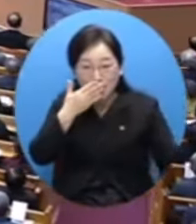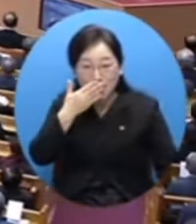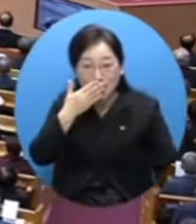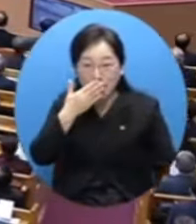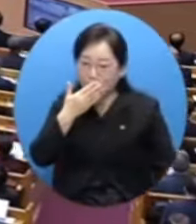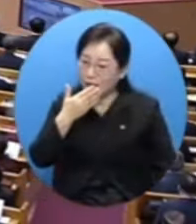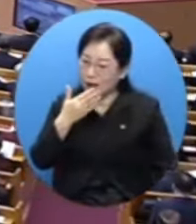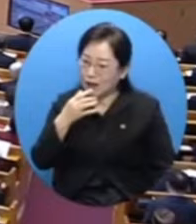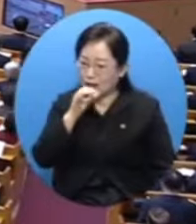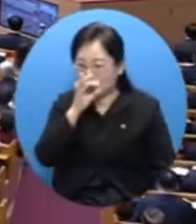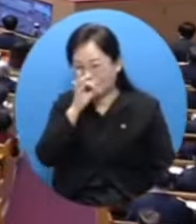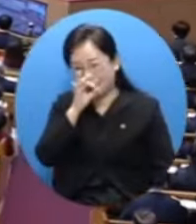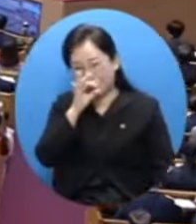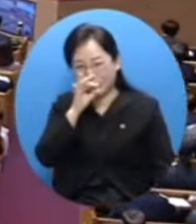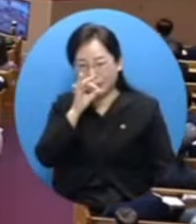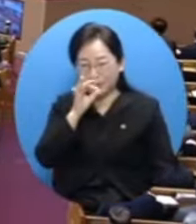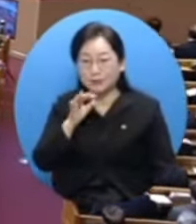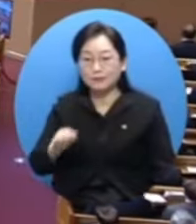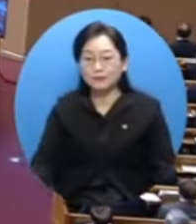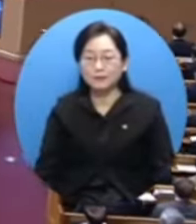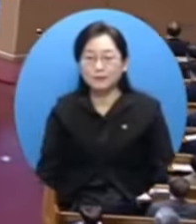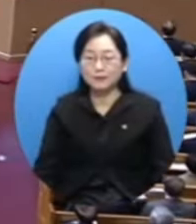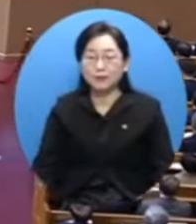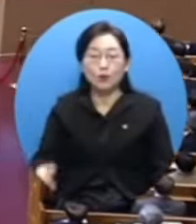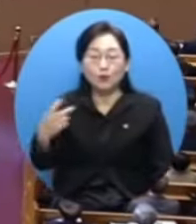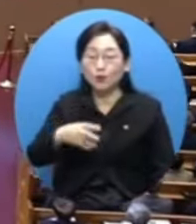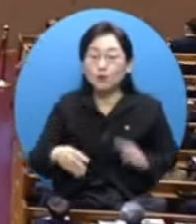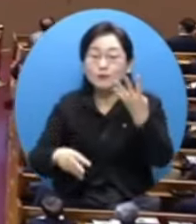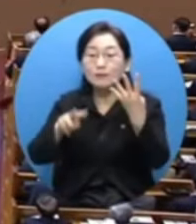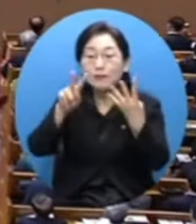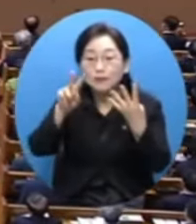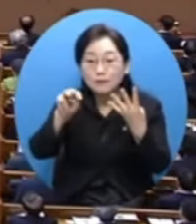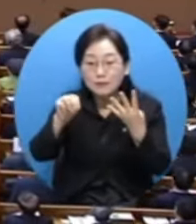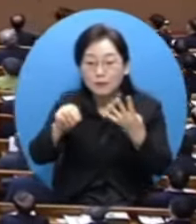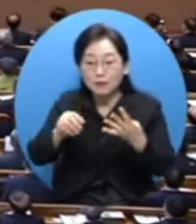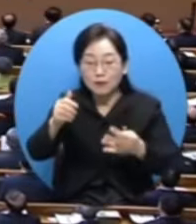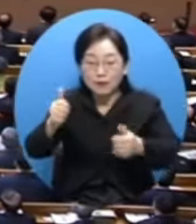거의 불가능한 일과 다름이 없었습니다. 더욱이 400m 경주에는